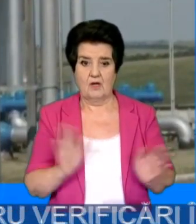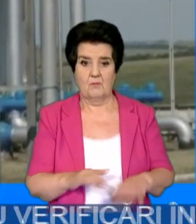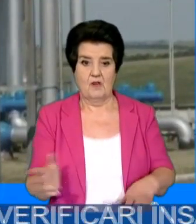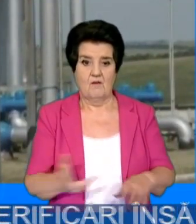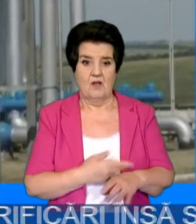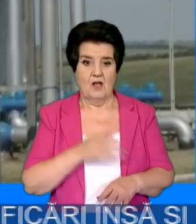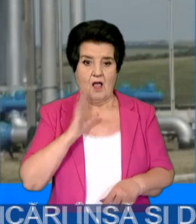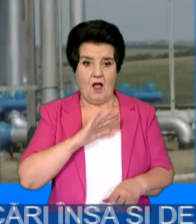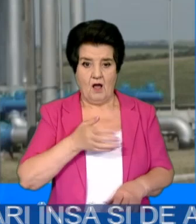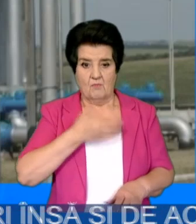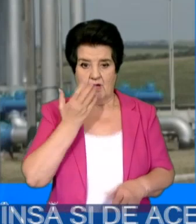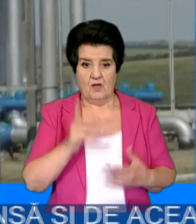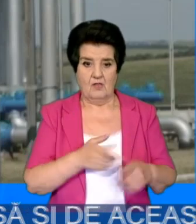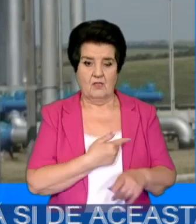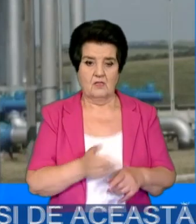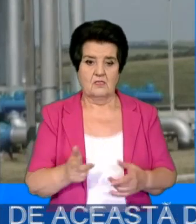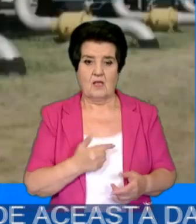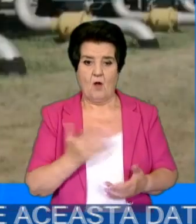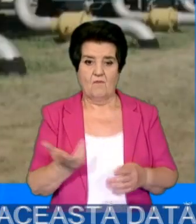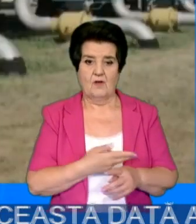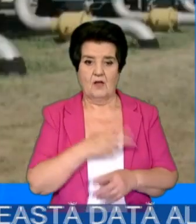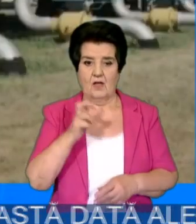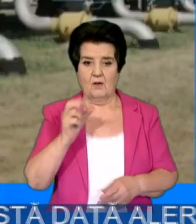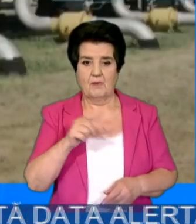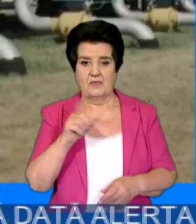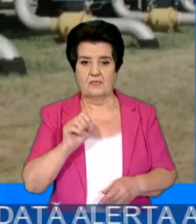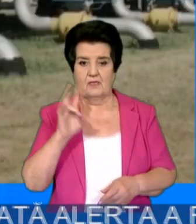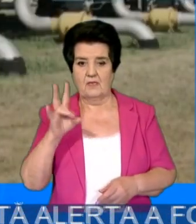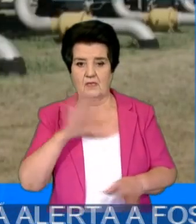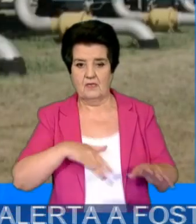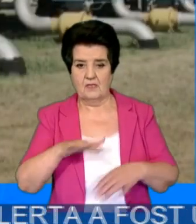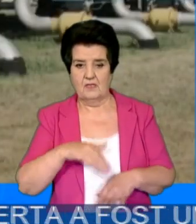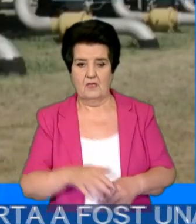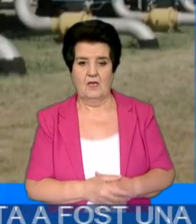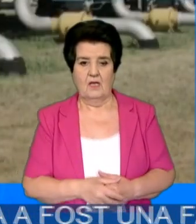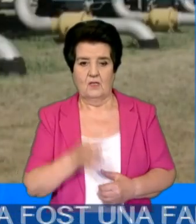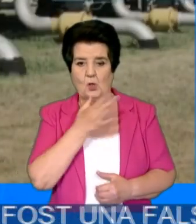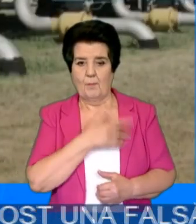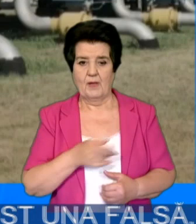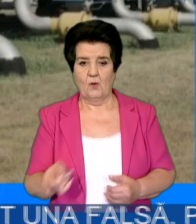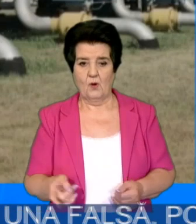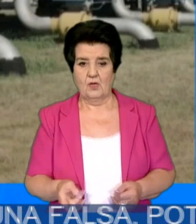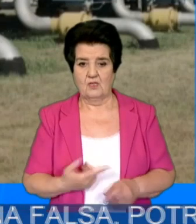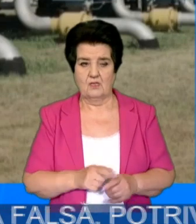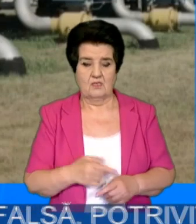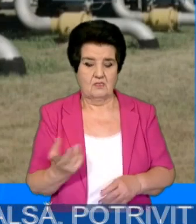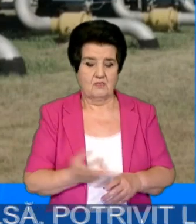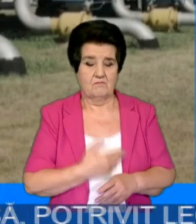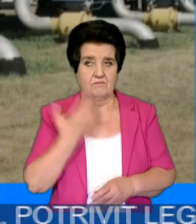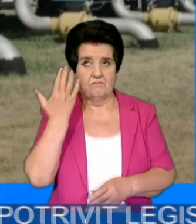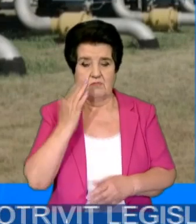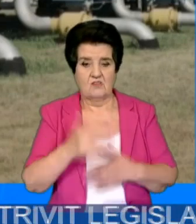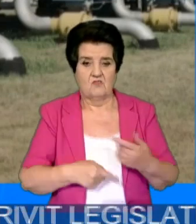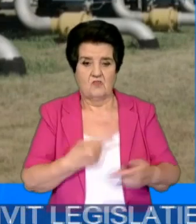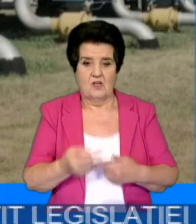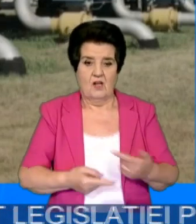fără apă caldă sau fără bazin într-o perioadă. Deci asta era din imaginat pentru generații